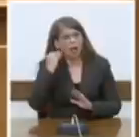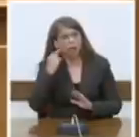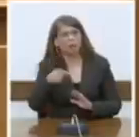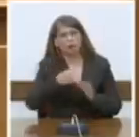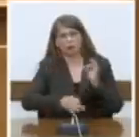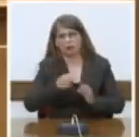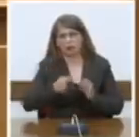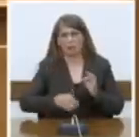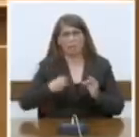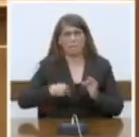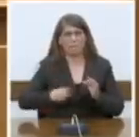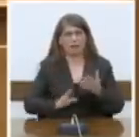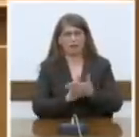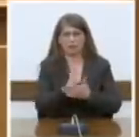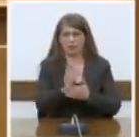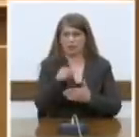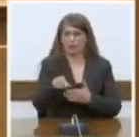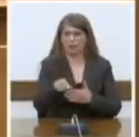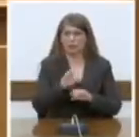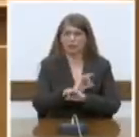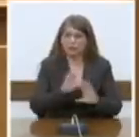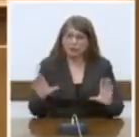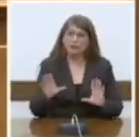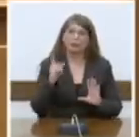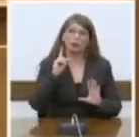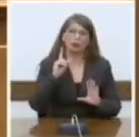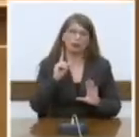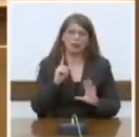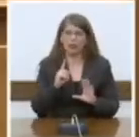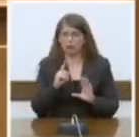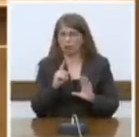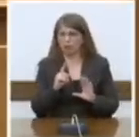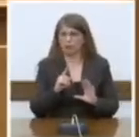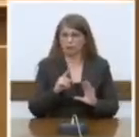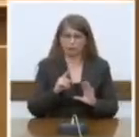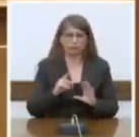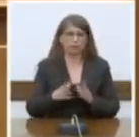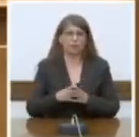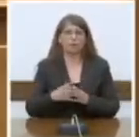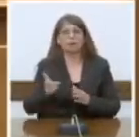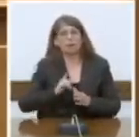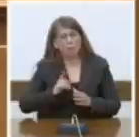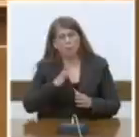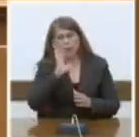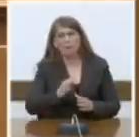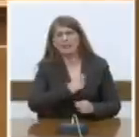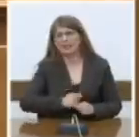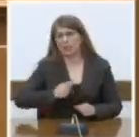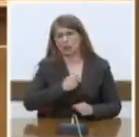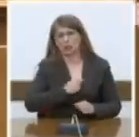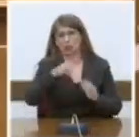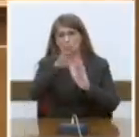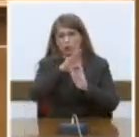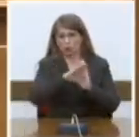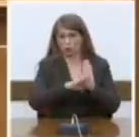για το σιδηρόδρομο? Τίποτα για το σιδηρόδρομο? Για τη σταθερή τροχιά? Και ψάξαμε και στεναχωρηθήκαμε, ειλικρινά σας το λέω, ότι στο πρόγραμμα το προεκλογικό